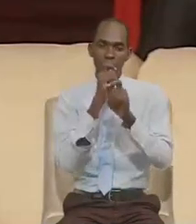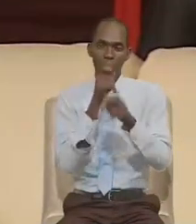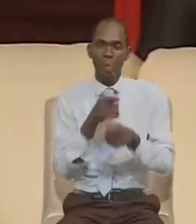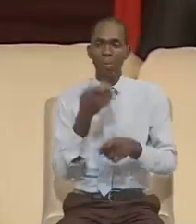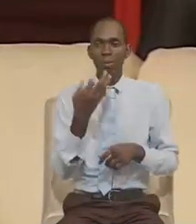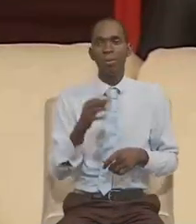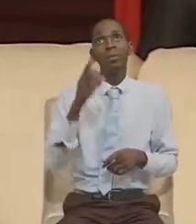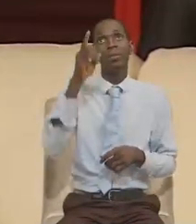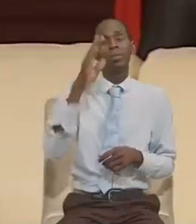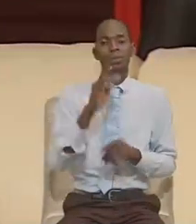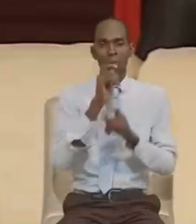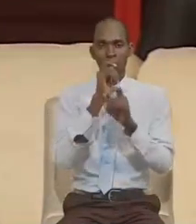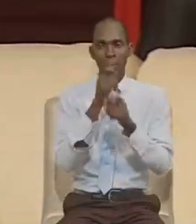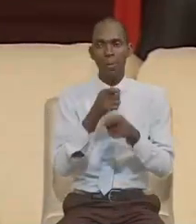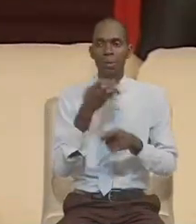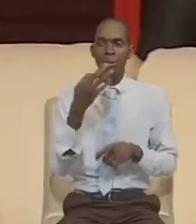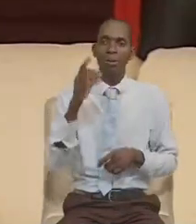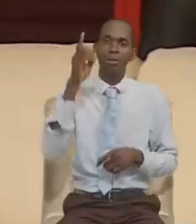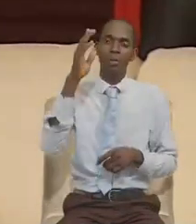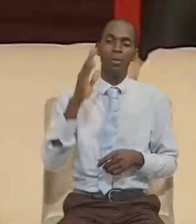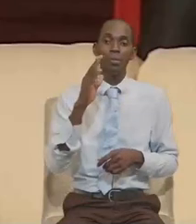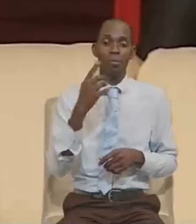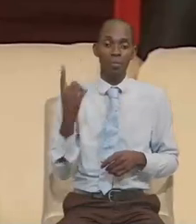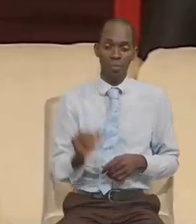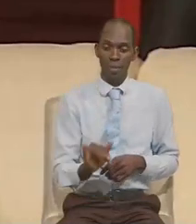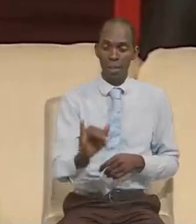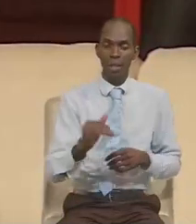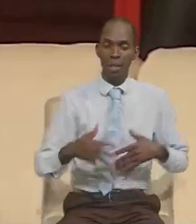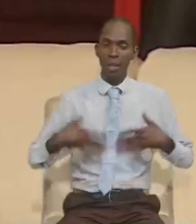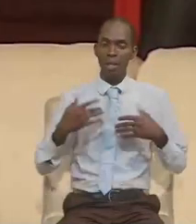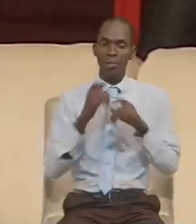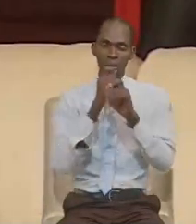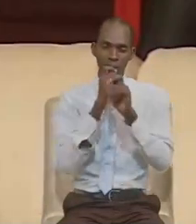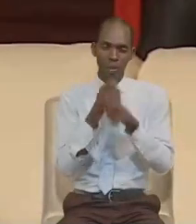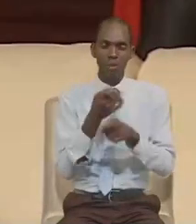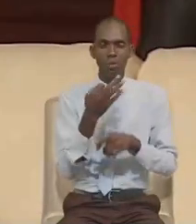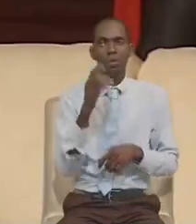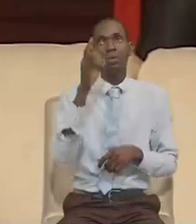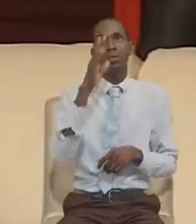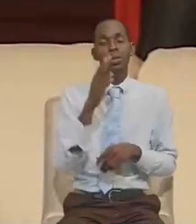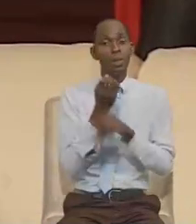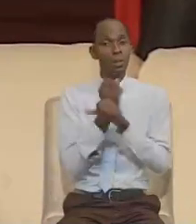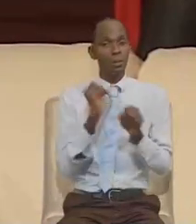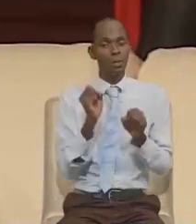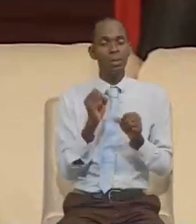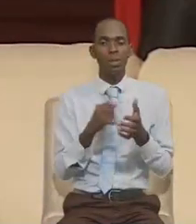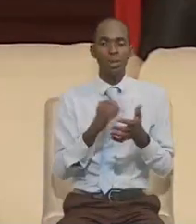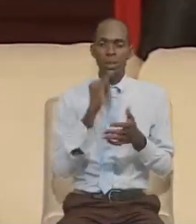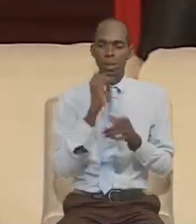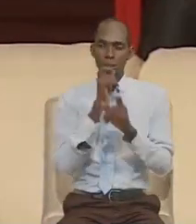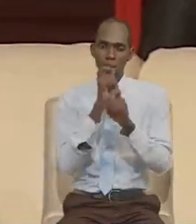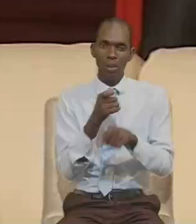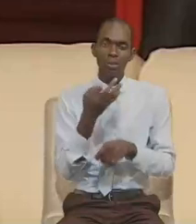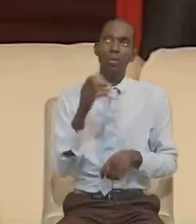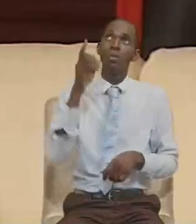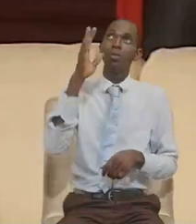Dieu, la vie éternelle, don de Dieu, le salut, don de Dieu, la vie